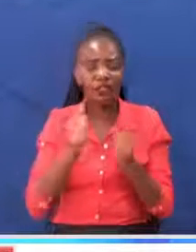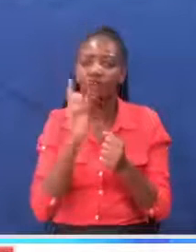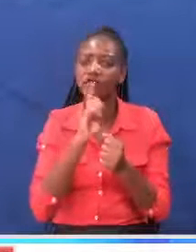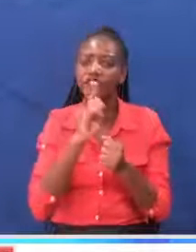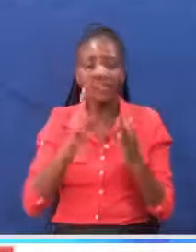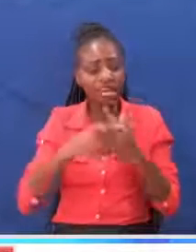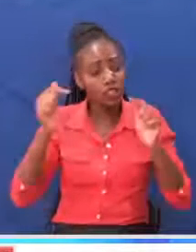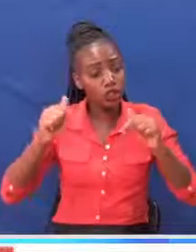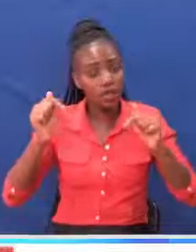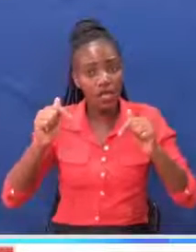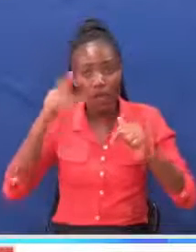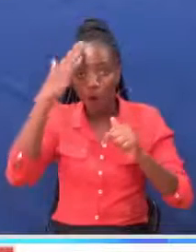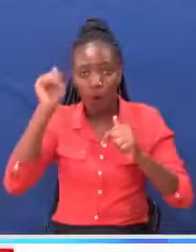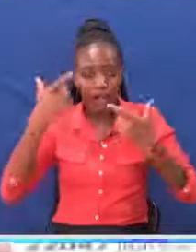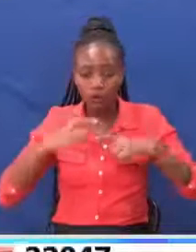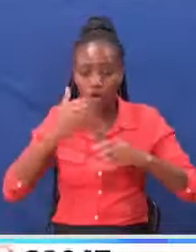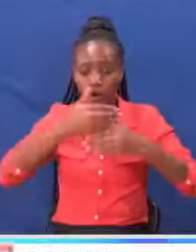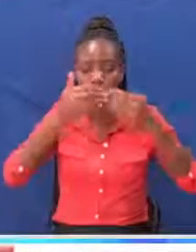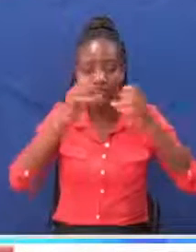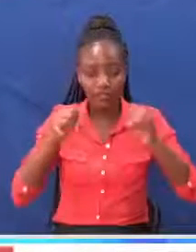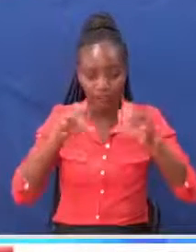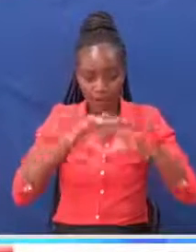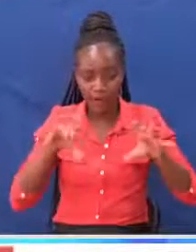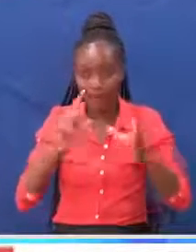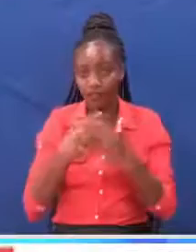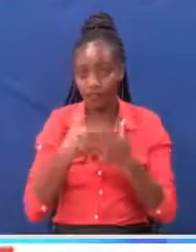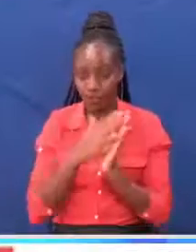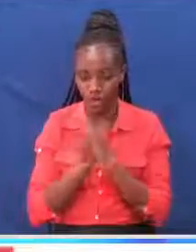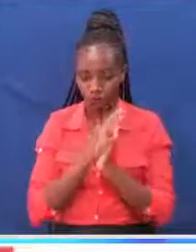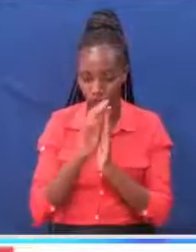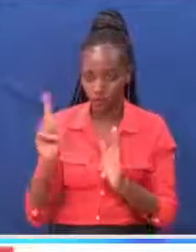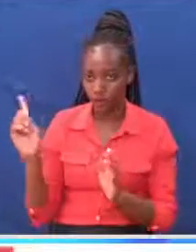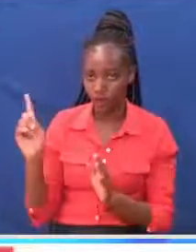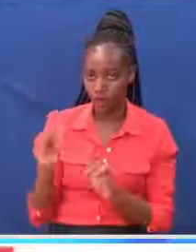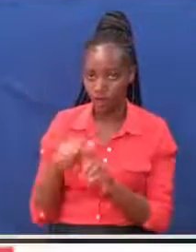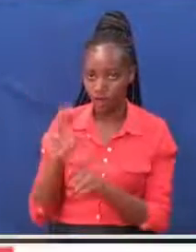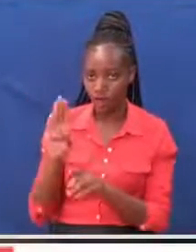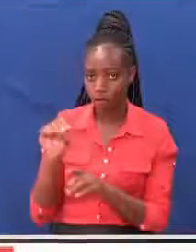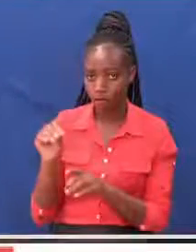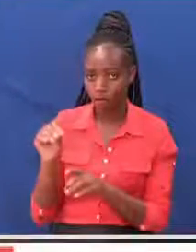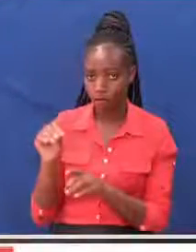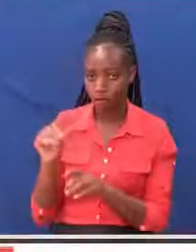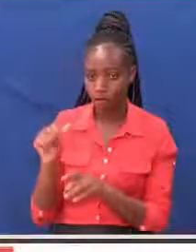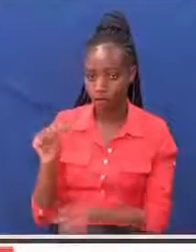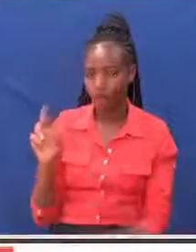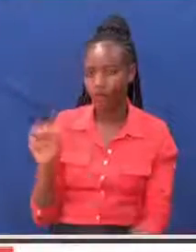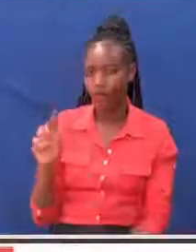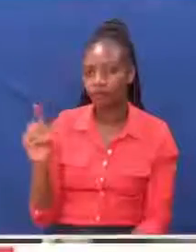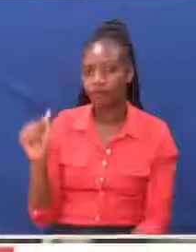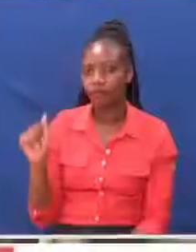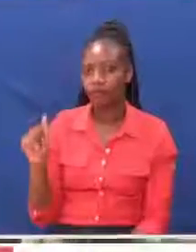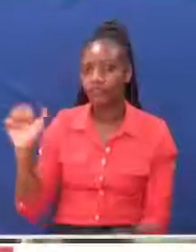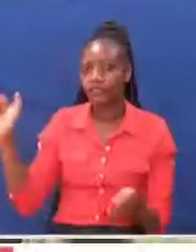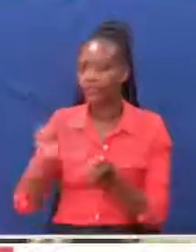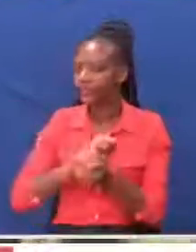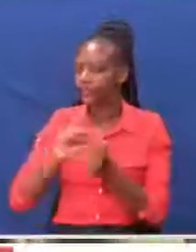kuanzia leo ili kupisha ujenzi wa soko jipya. Mwanahabari wetu Boniface Baraza anaarifu. Ni ubomozi wa soko la Bondeni mtaa wa